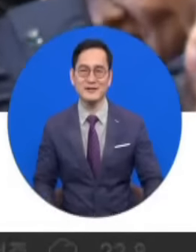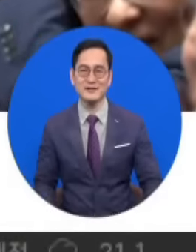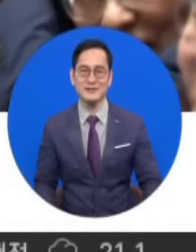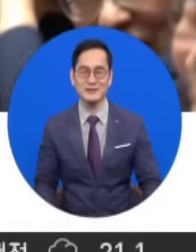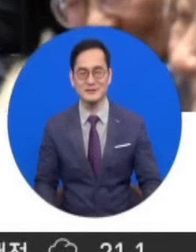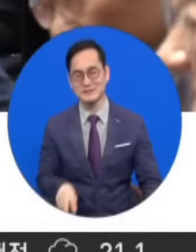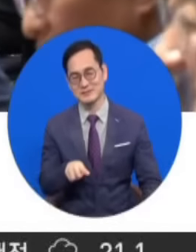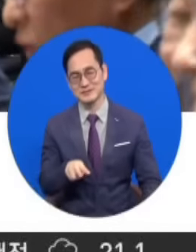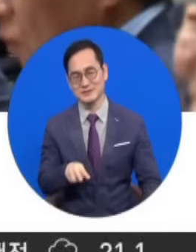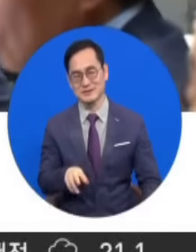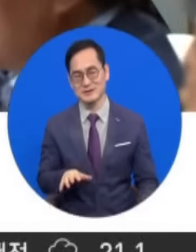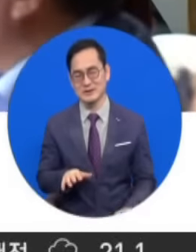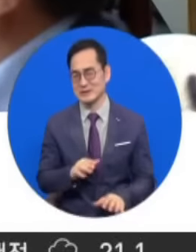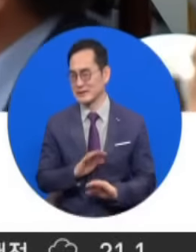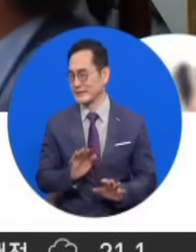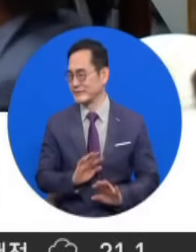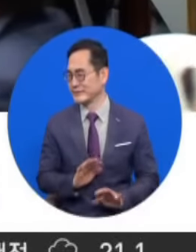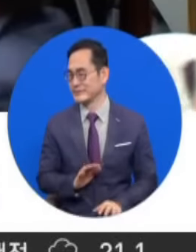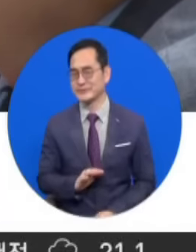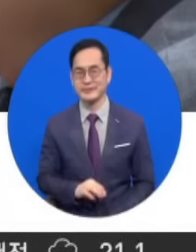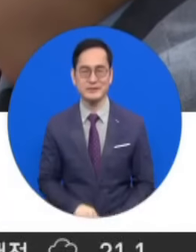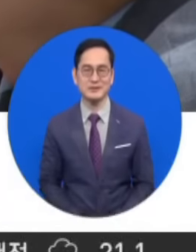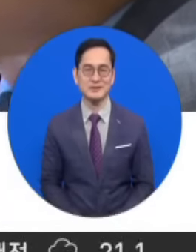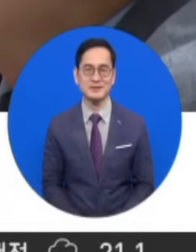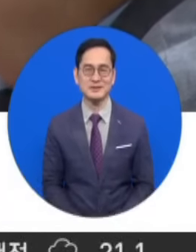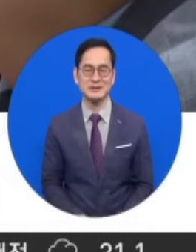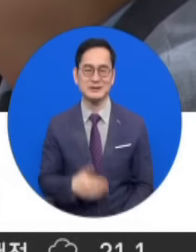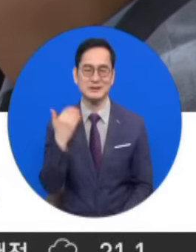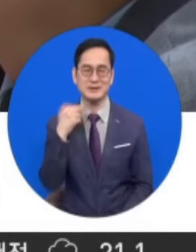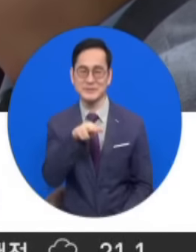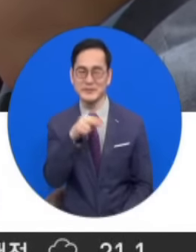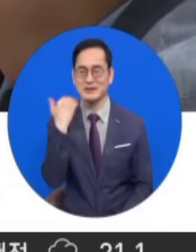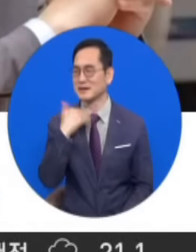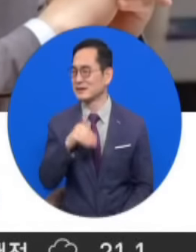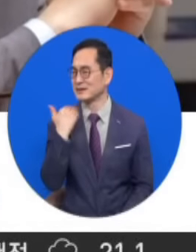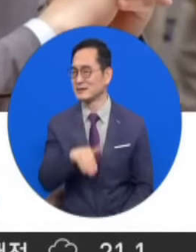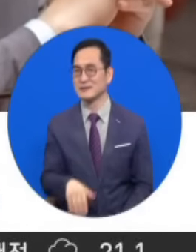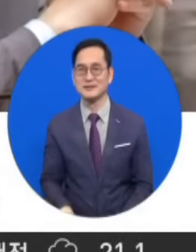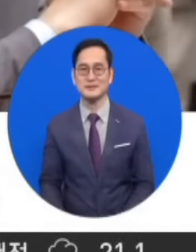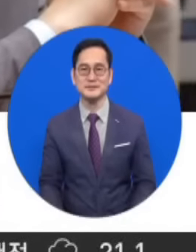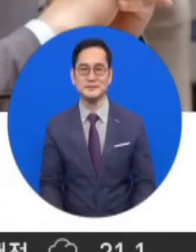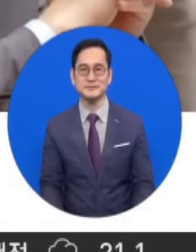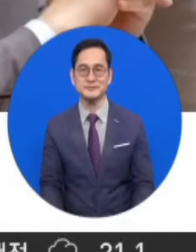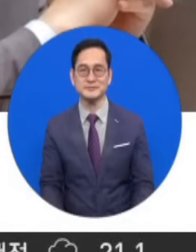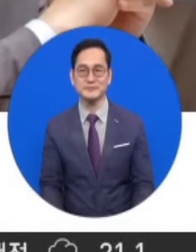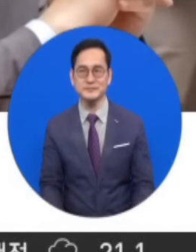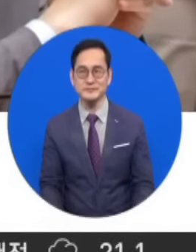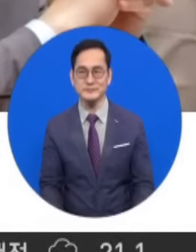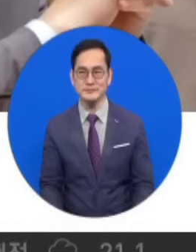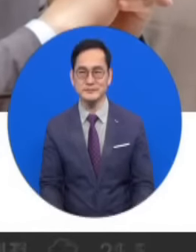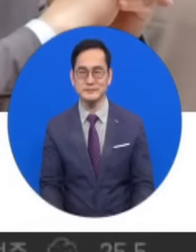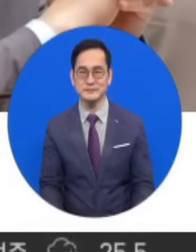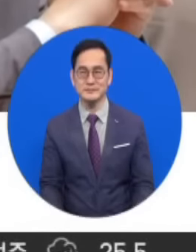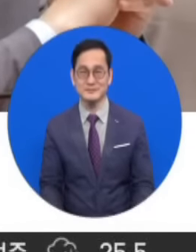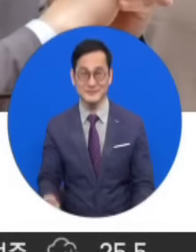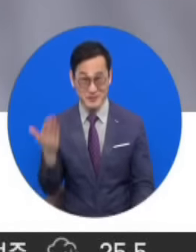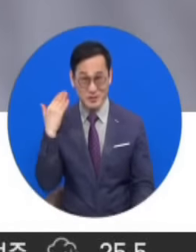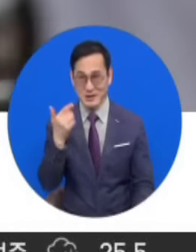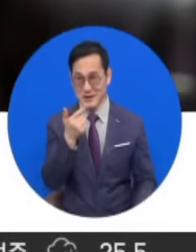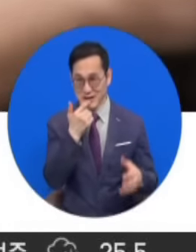정말 저 민주당의 정당사에서 지금 보기 드문 상황인 것 같고 과거에 그 민주당이 그 상당히